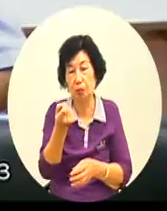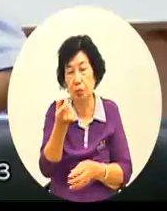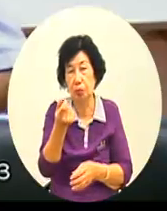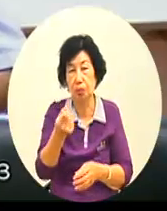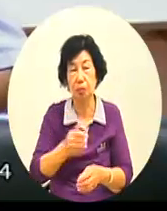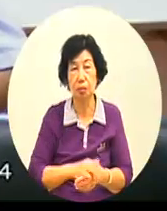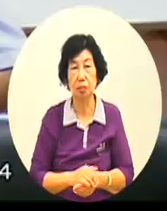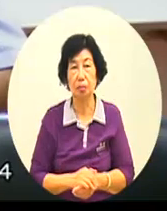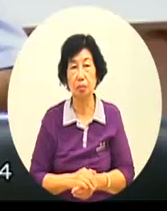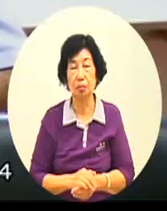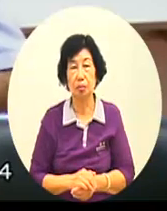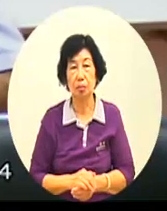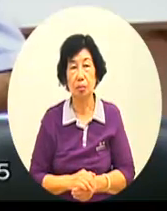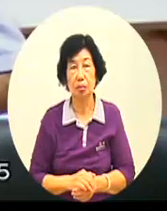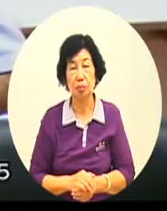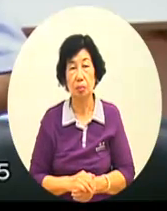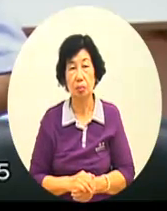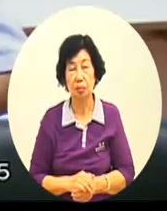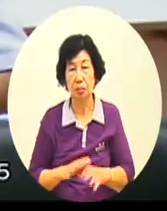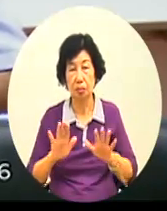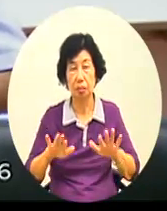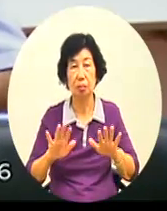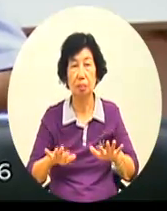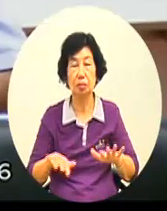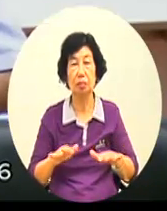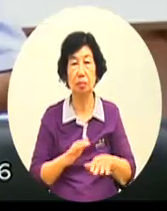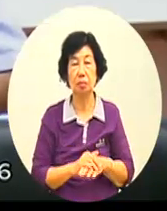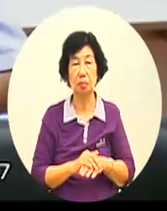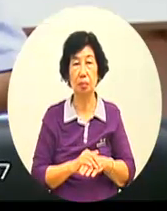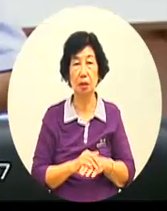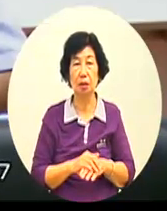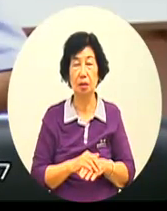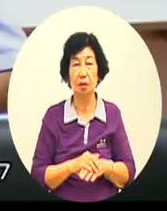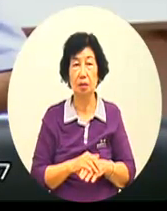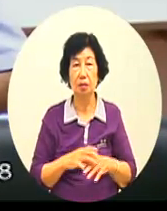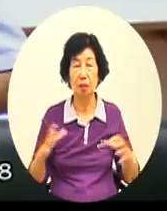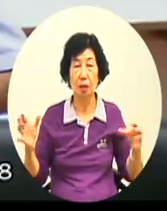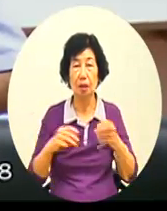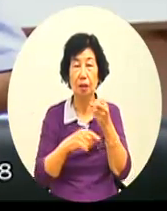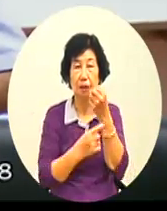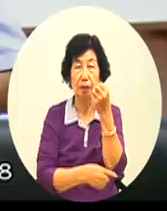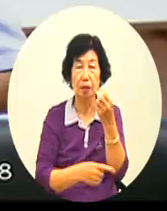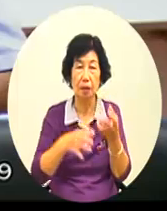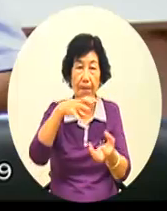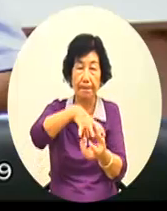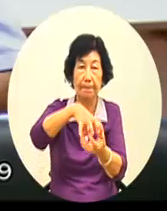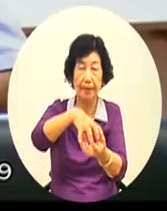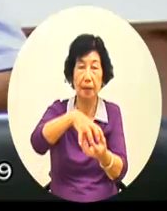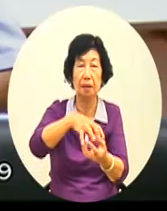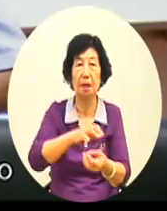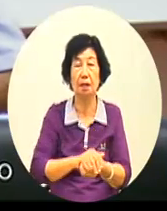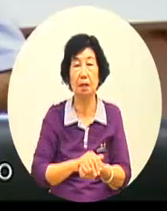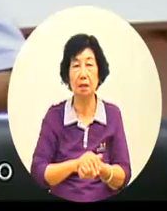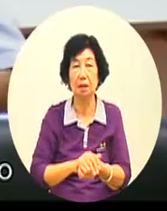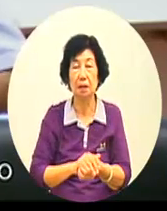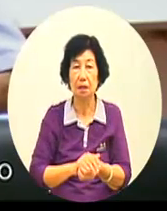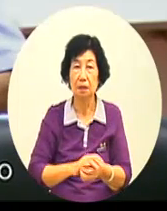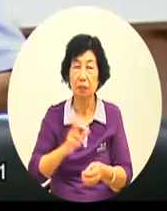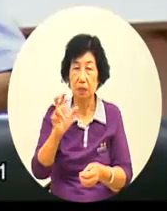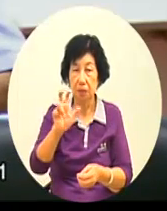便当，目前合法的便当，大概是